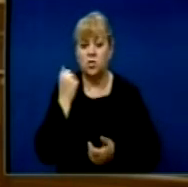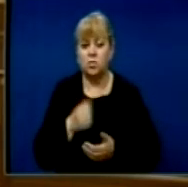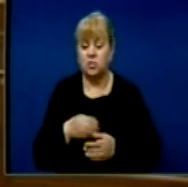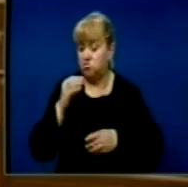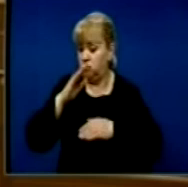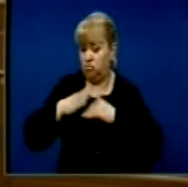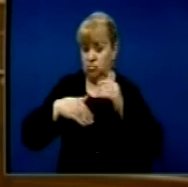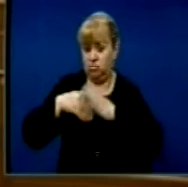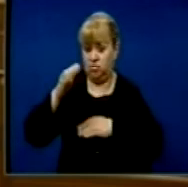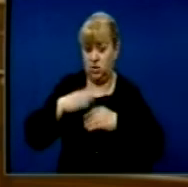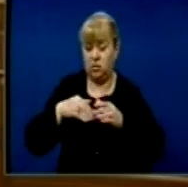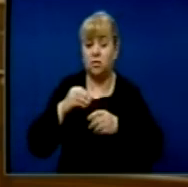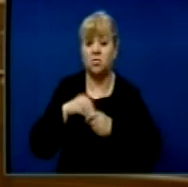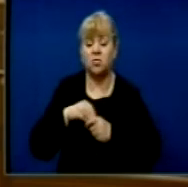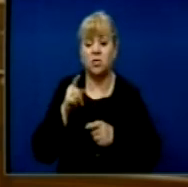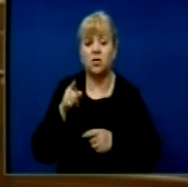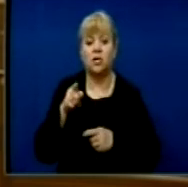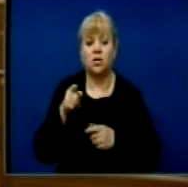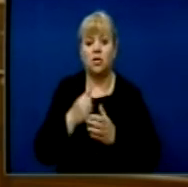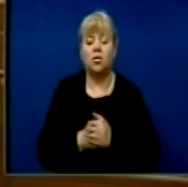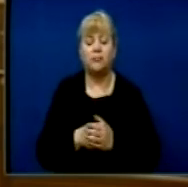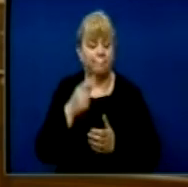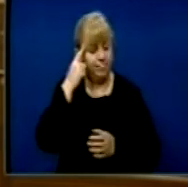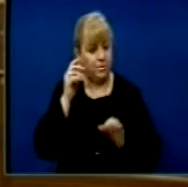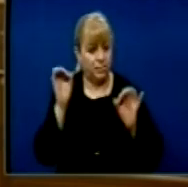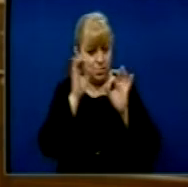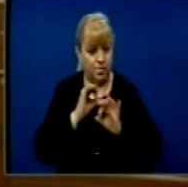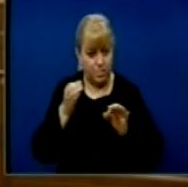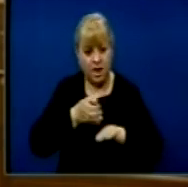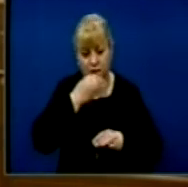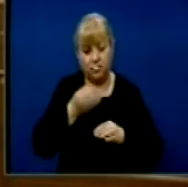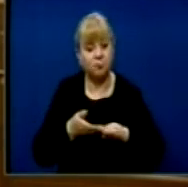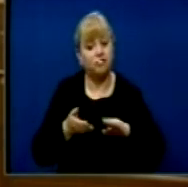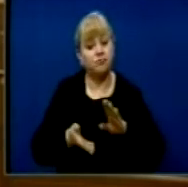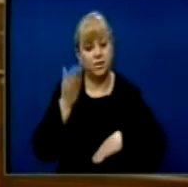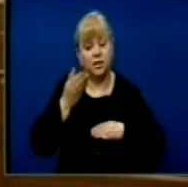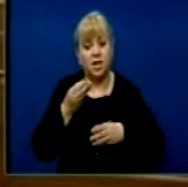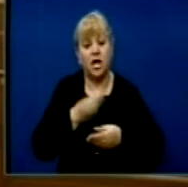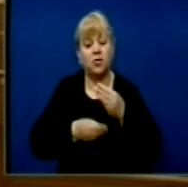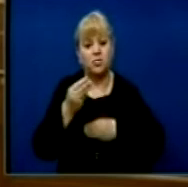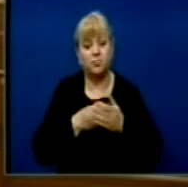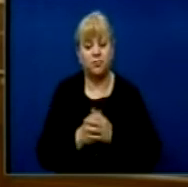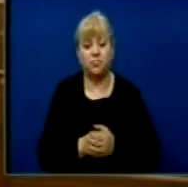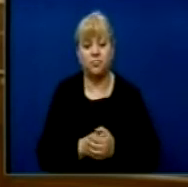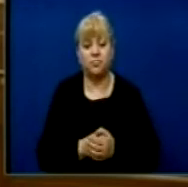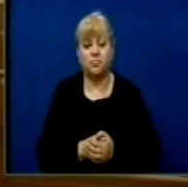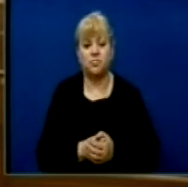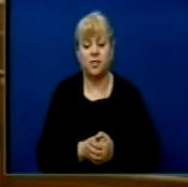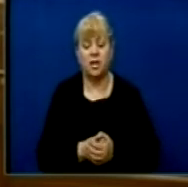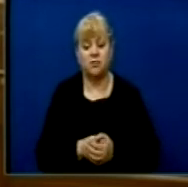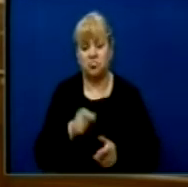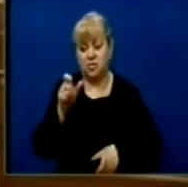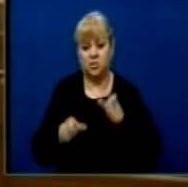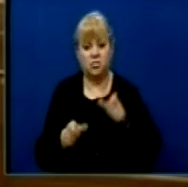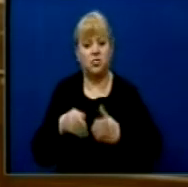e në patrunshmëri, atëherë faktikisht ne nuk do të kemi rritje ekonomike. Fare, e cila do të përkthehet pastaj në rritje të mirëqenies